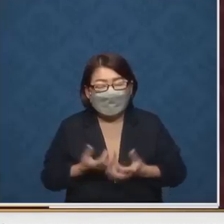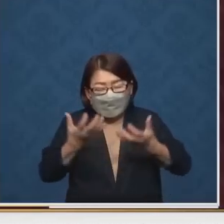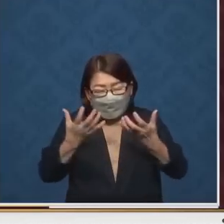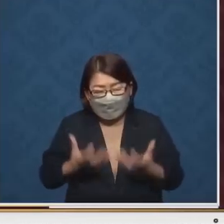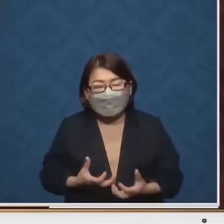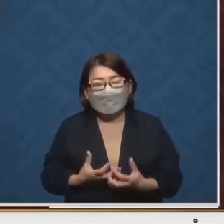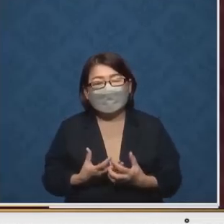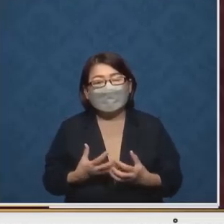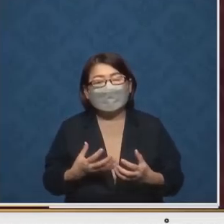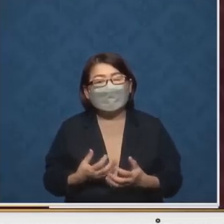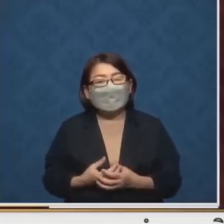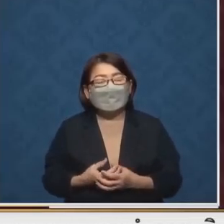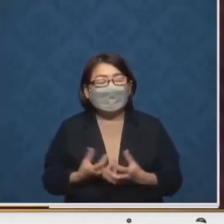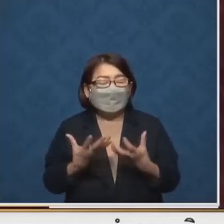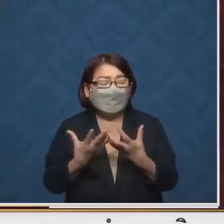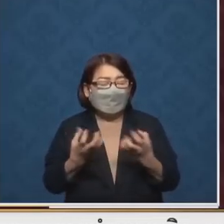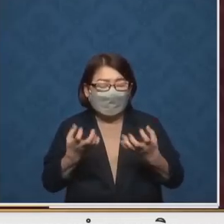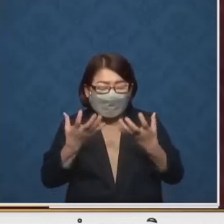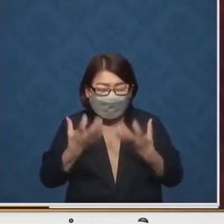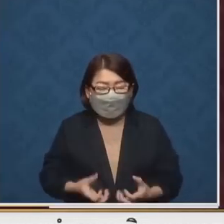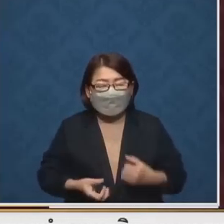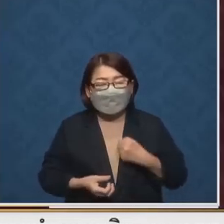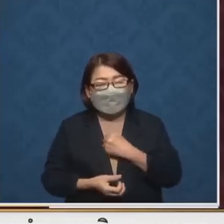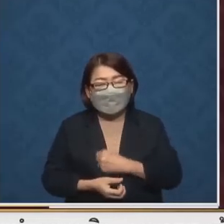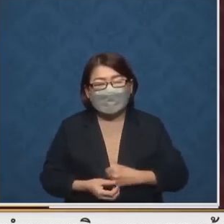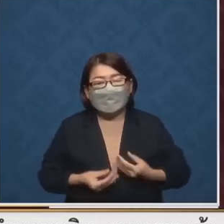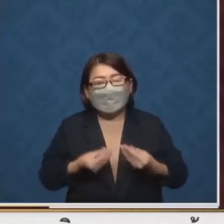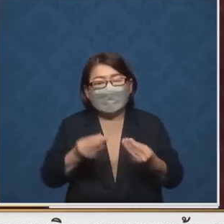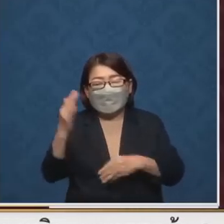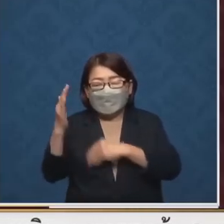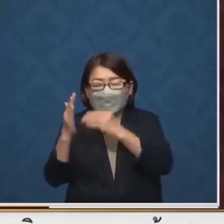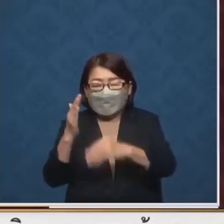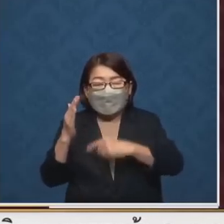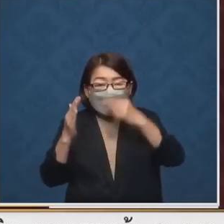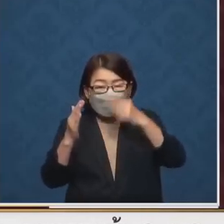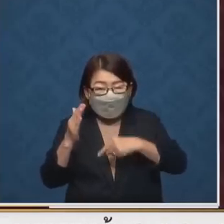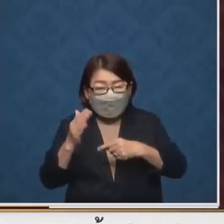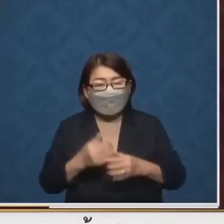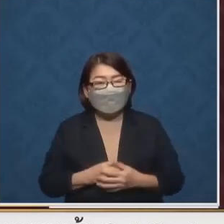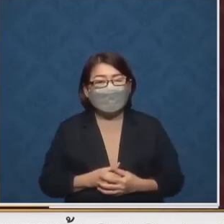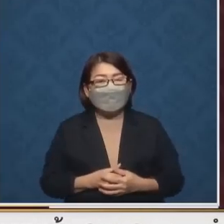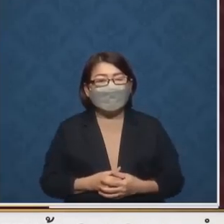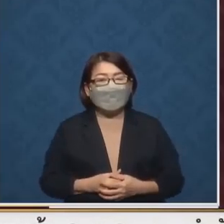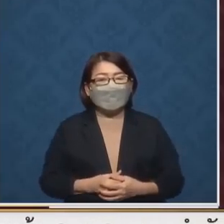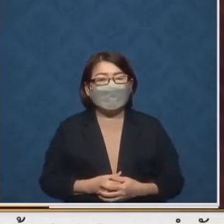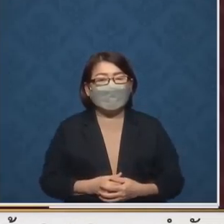ยิงใหญ่ที่สุดของคนไทยทั้งประเทศครัผ่านต่ไปครั